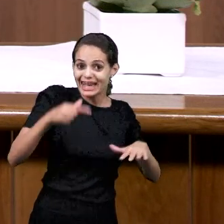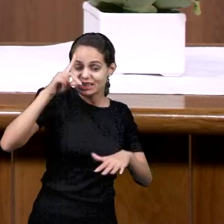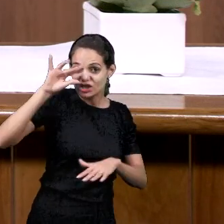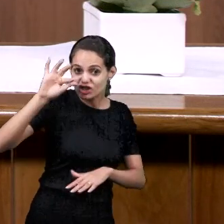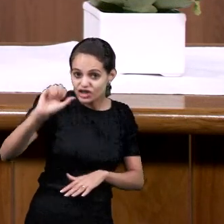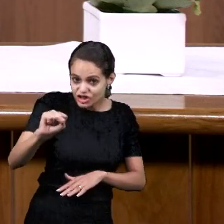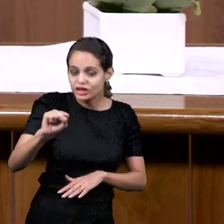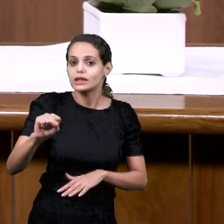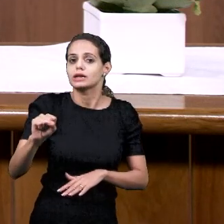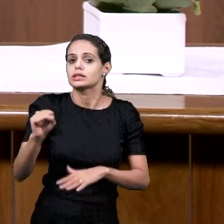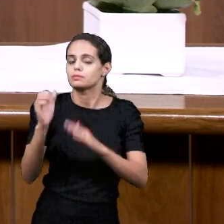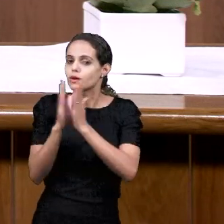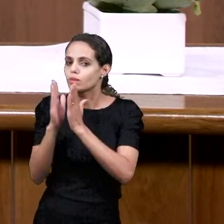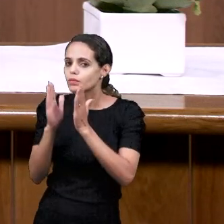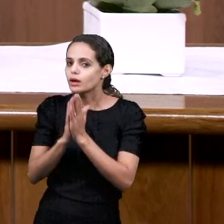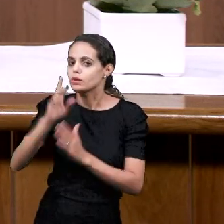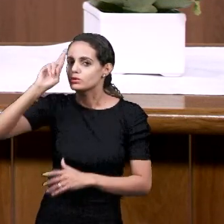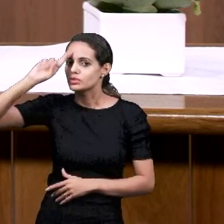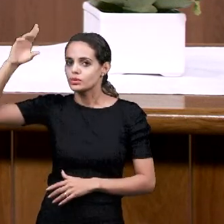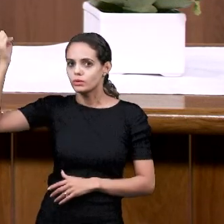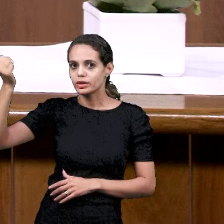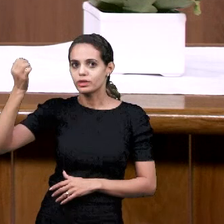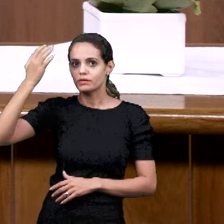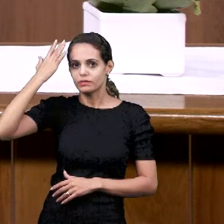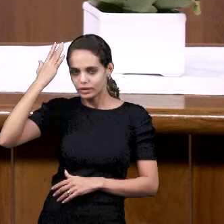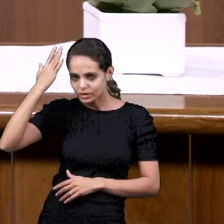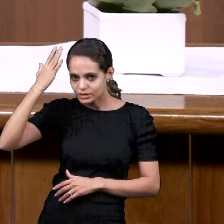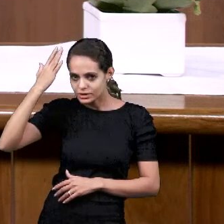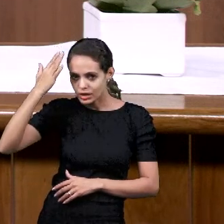révélation, afin que le dimanche prochain,